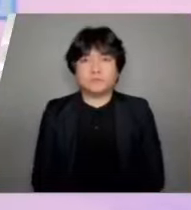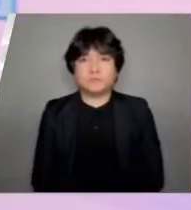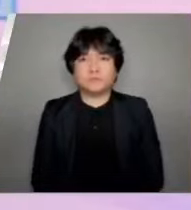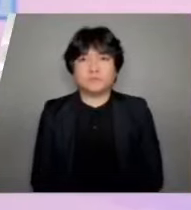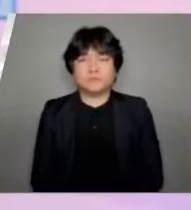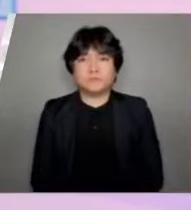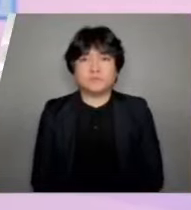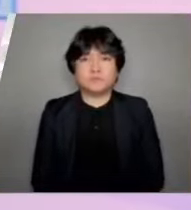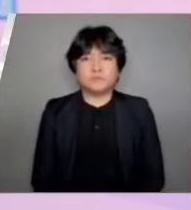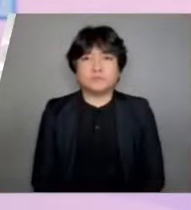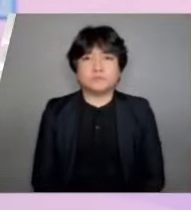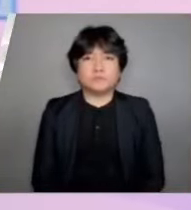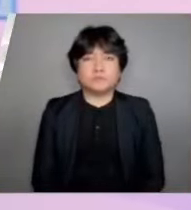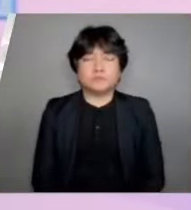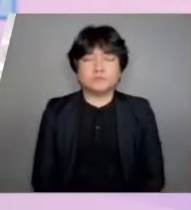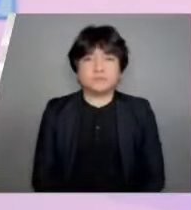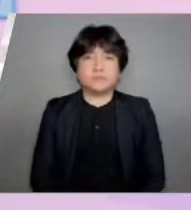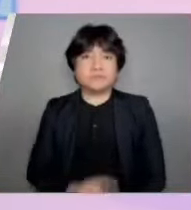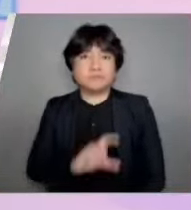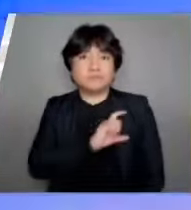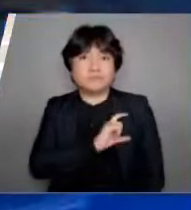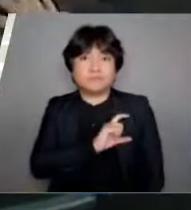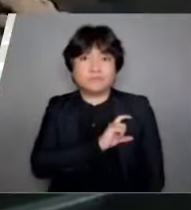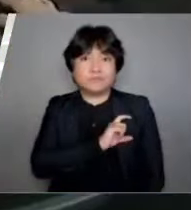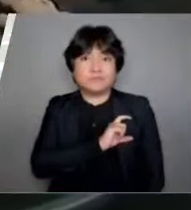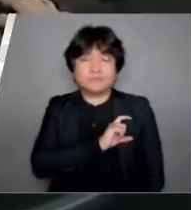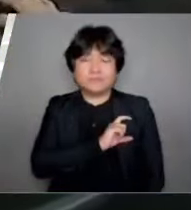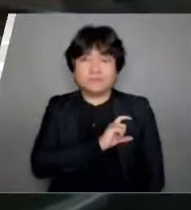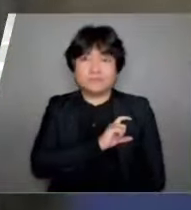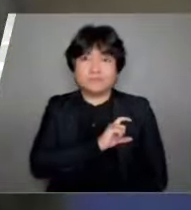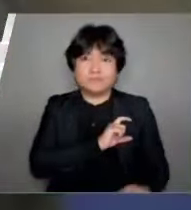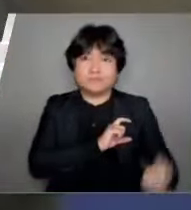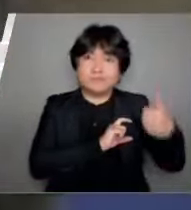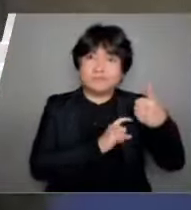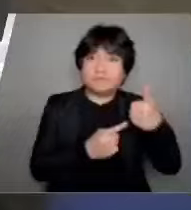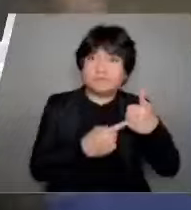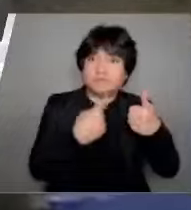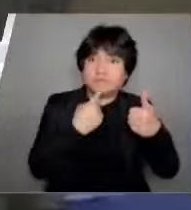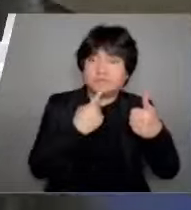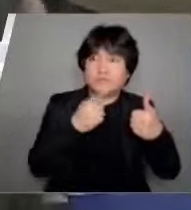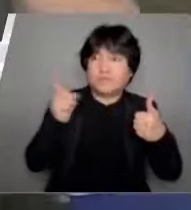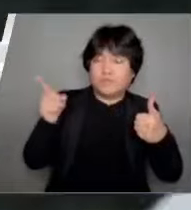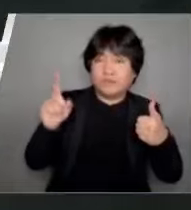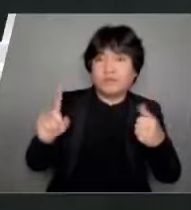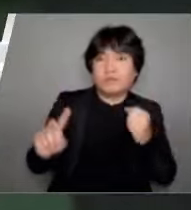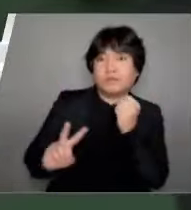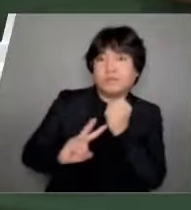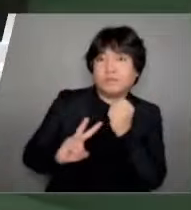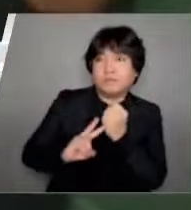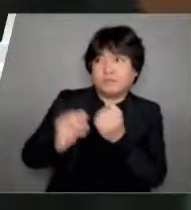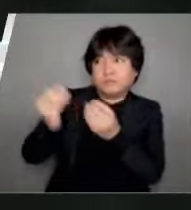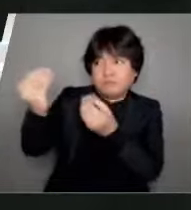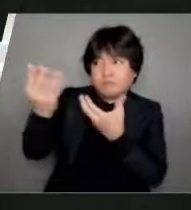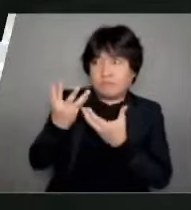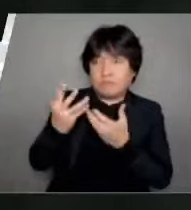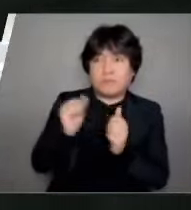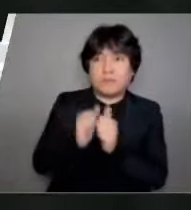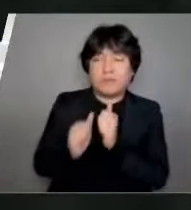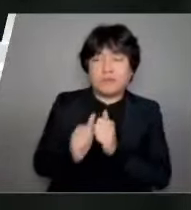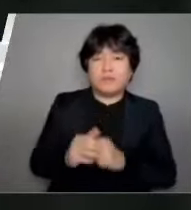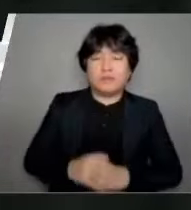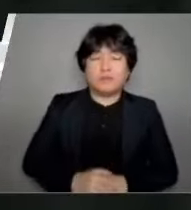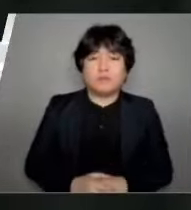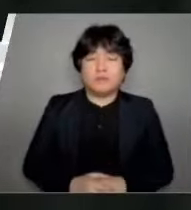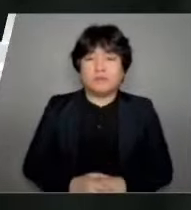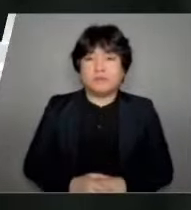Pinabulaanan ng PNP ang alegasyon ni Vice President Sara Duterte na political harassment ang pagbawas ng 75 pulis sa kanyang security